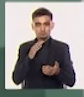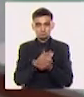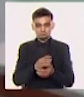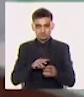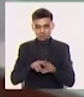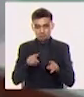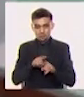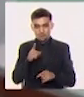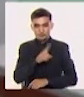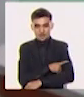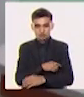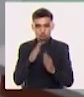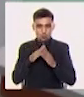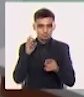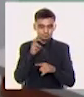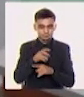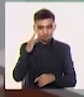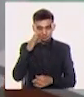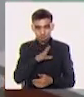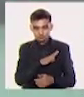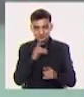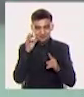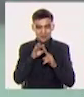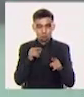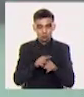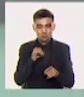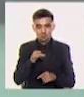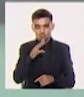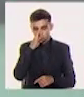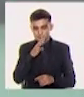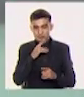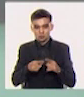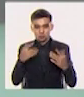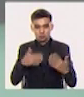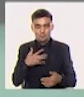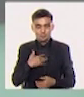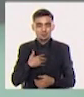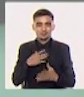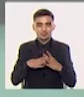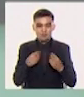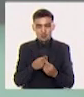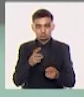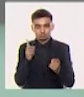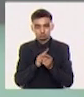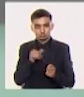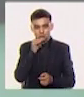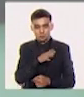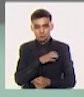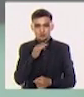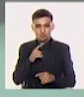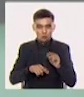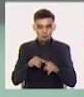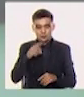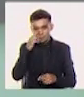дәрігердің үй болам деген ойына да тосқауыл болыпты. Төрт айдың көлемі болды, біз отбасымызбен қауышқан жоқпыз. Туған туыс